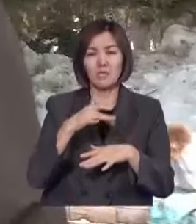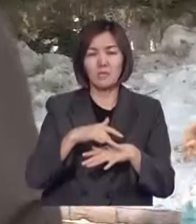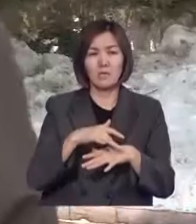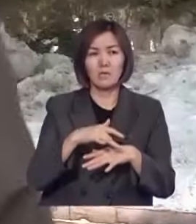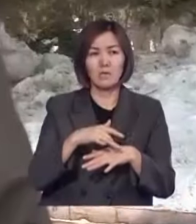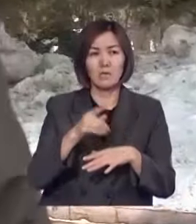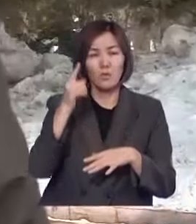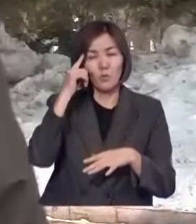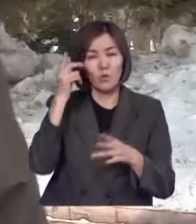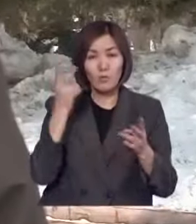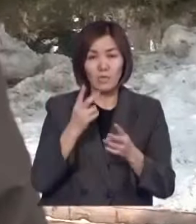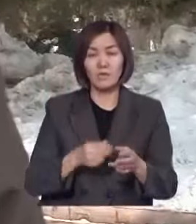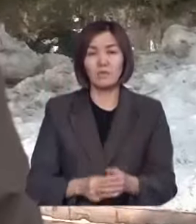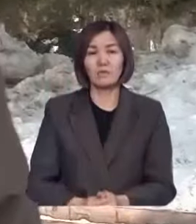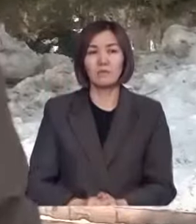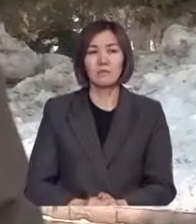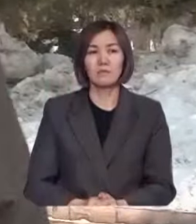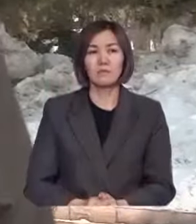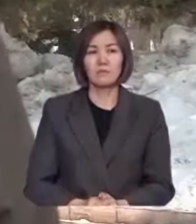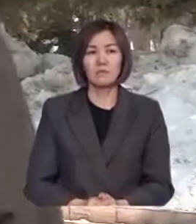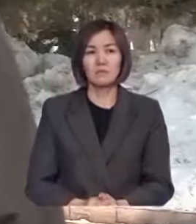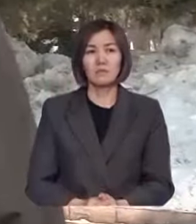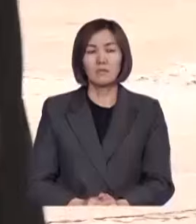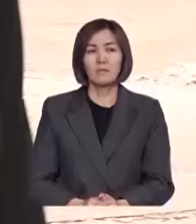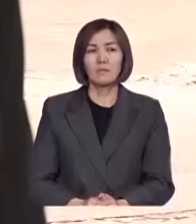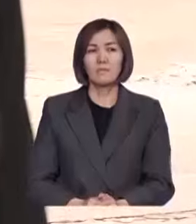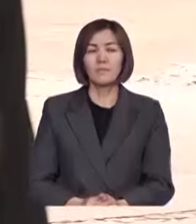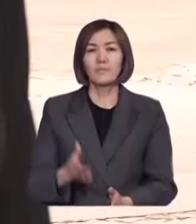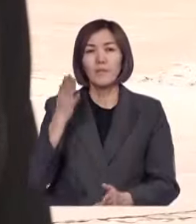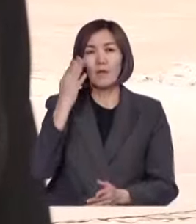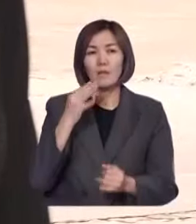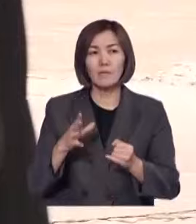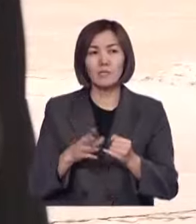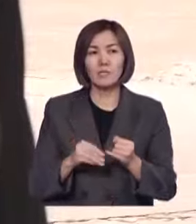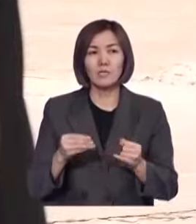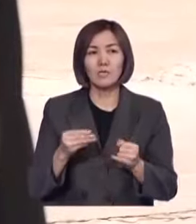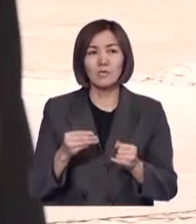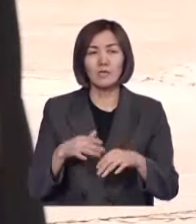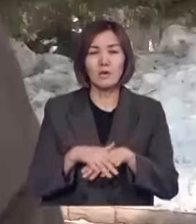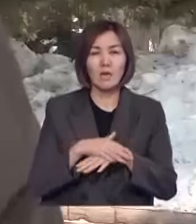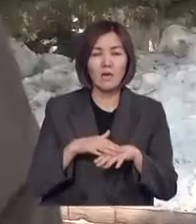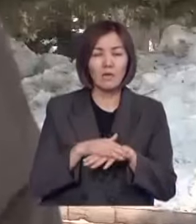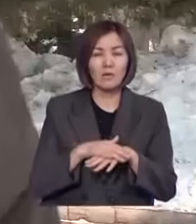Кішкене физиканы тыңдауға болады ғой. Вообще Алматының жері өте қауіпті жер.